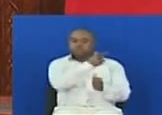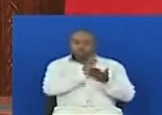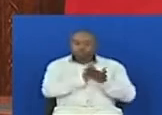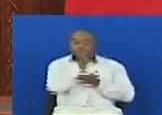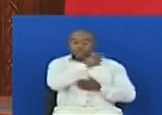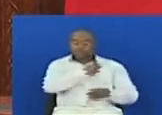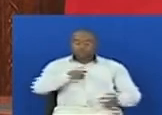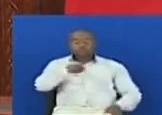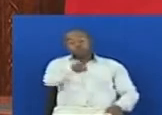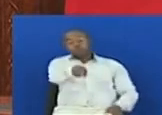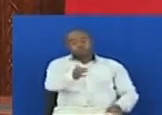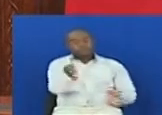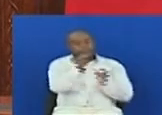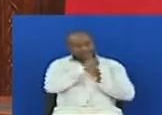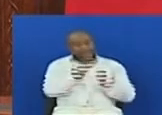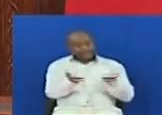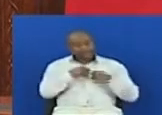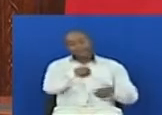Magufuli inawezekana.